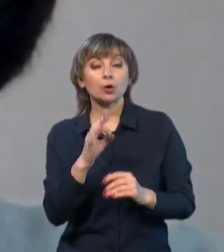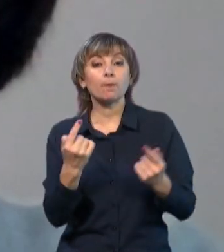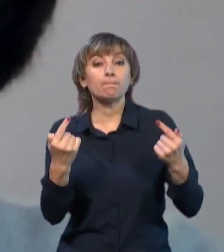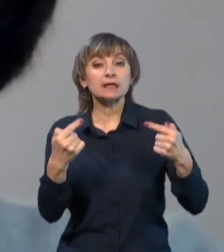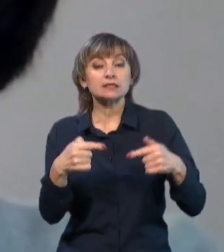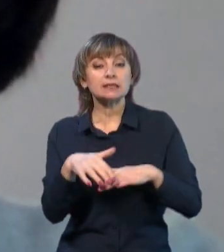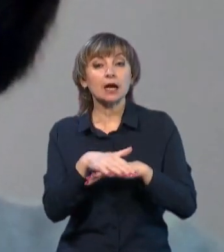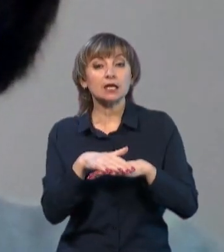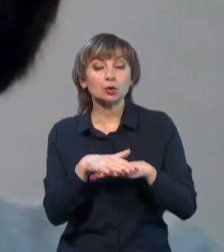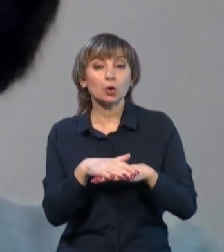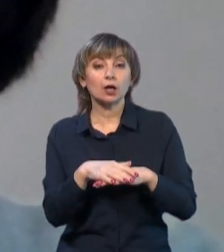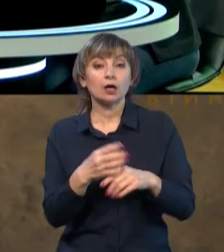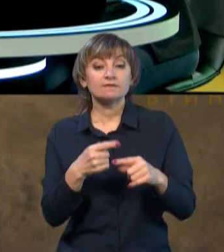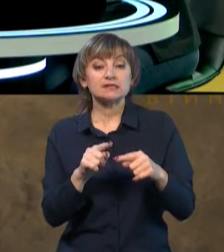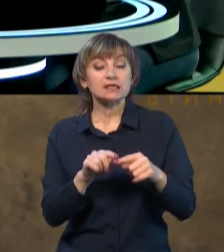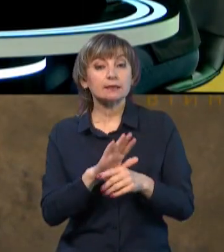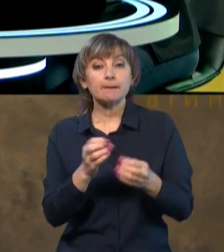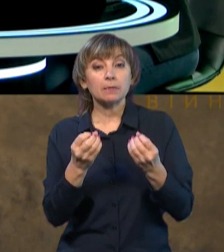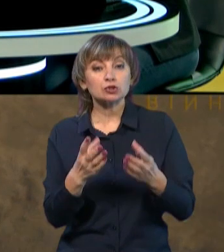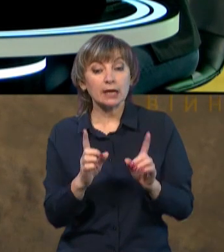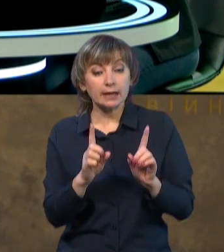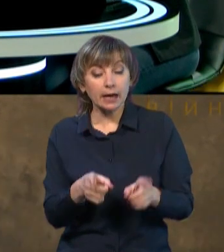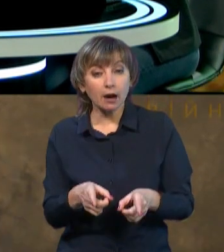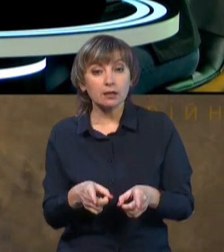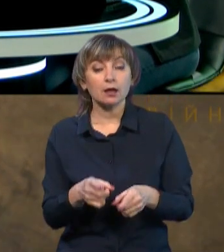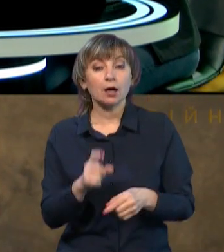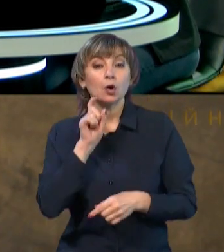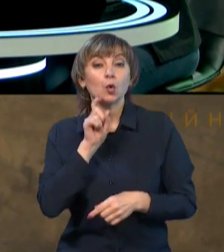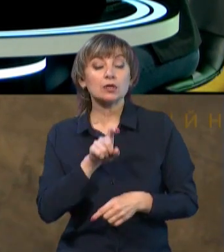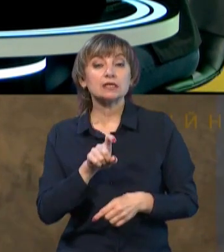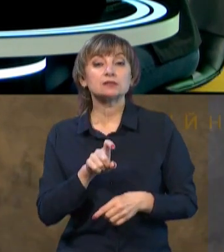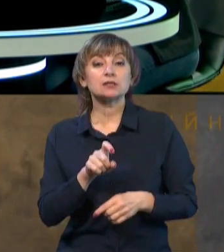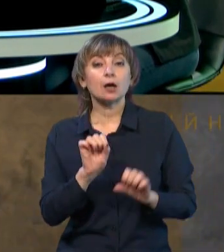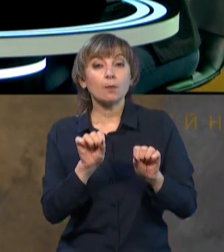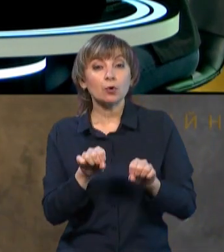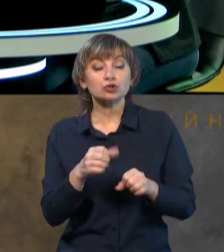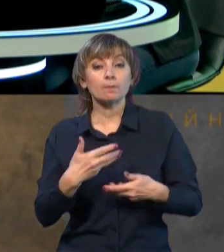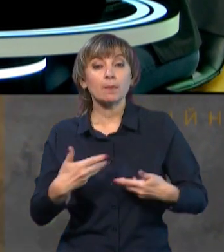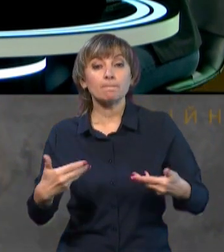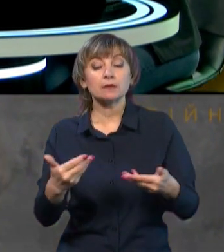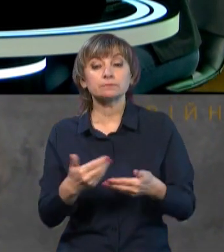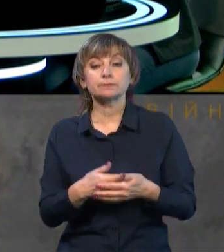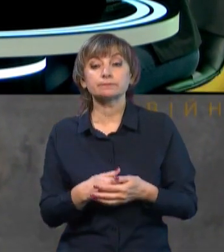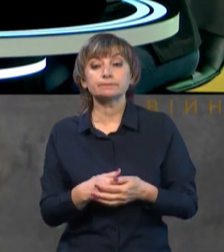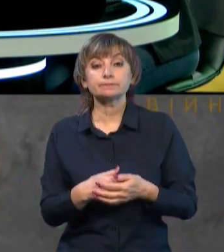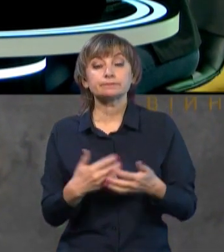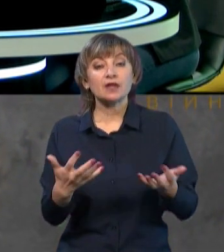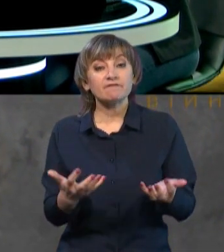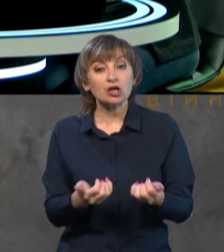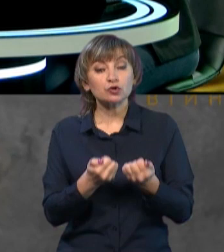ринку. В цих непростих реаліях українських можемо ми якось